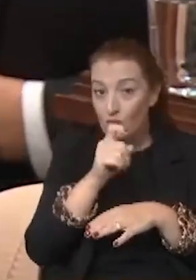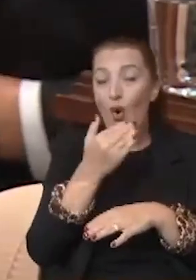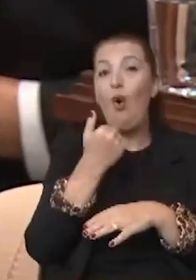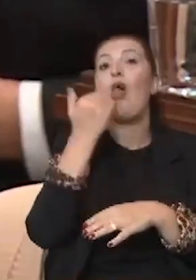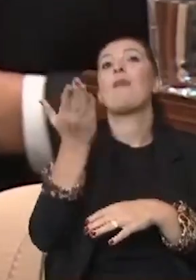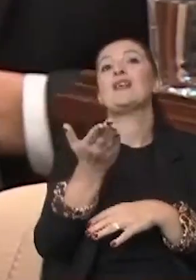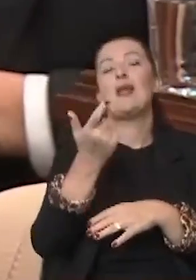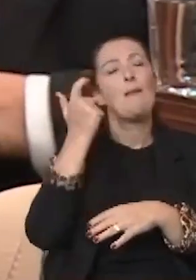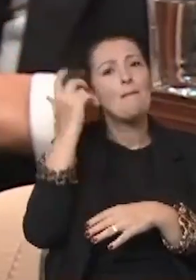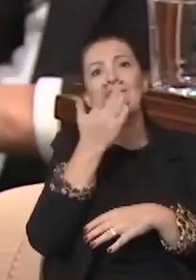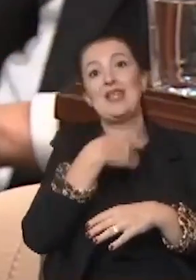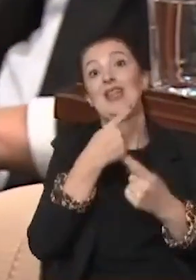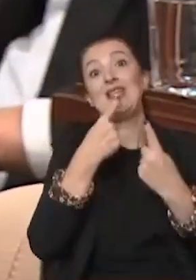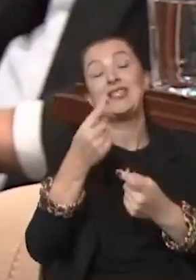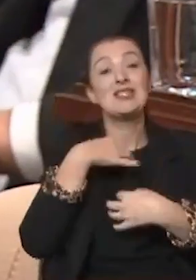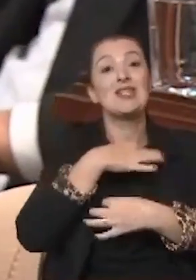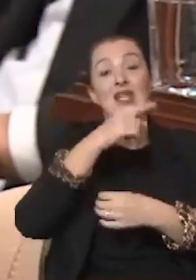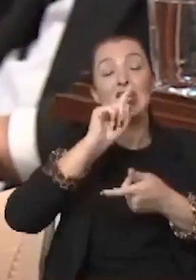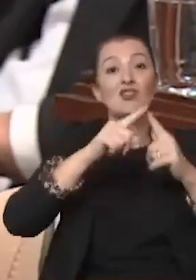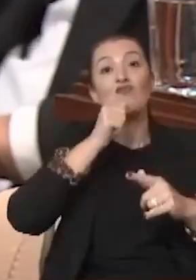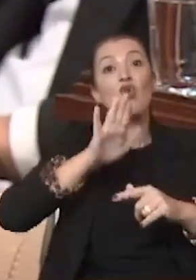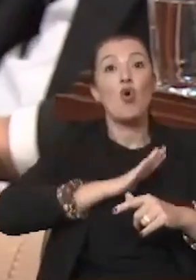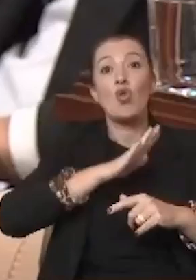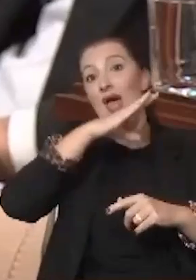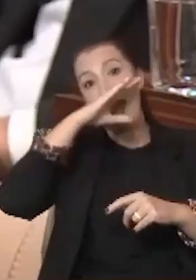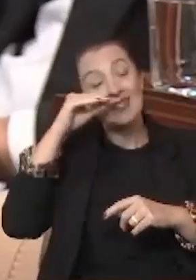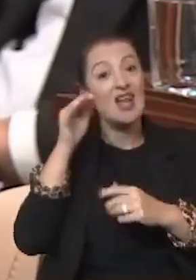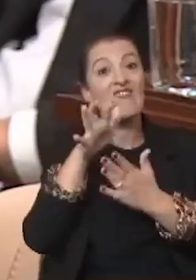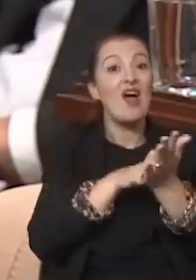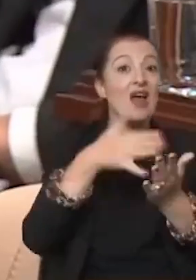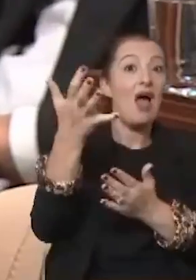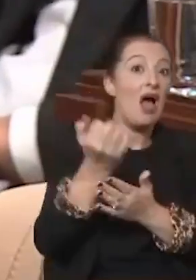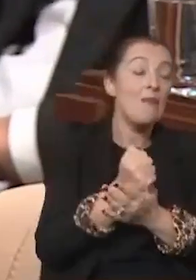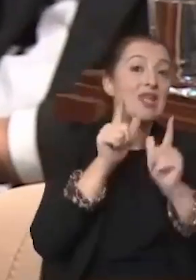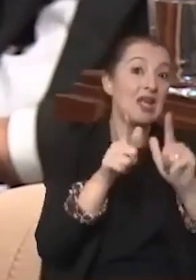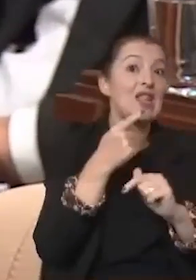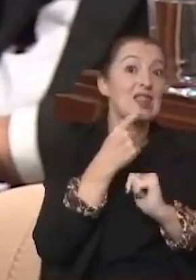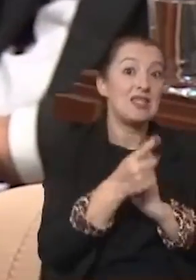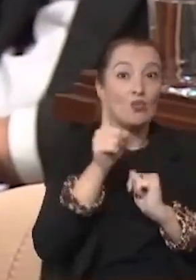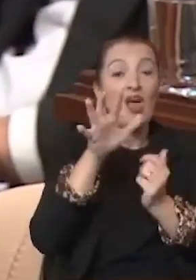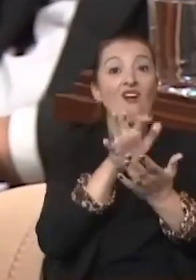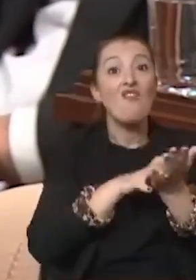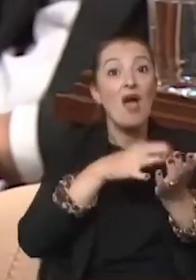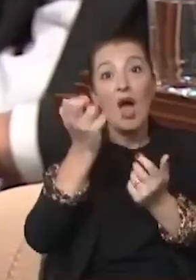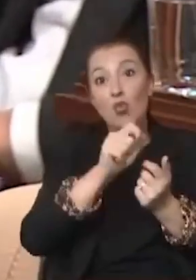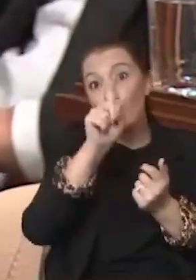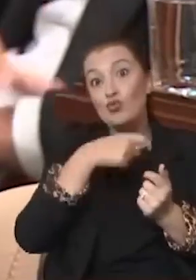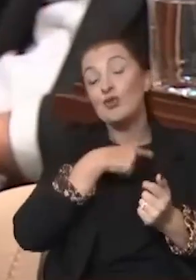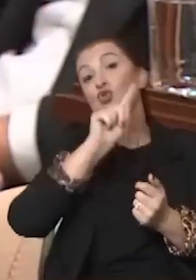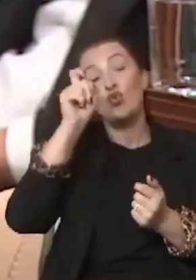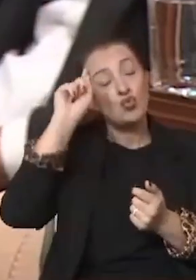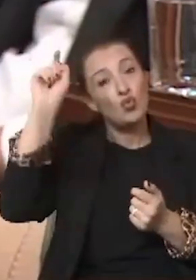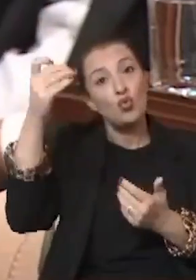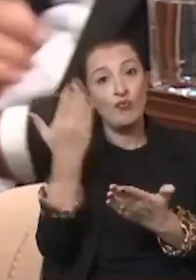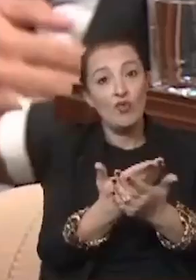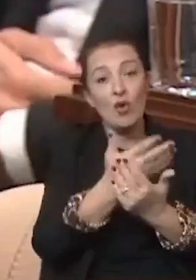Mesela deseydik ki Sayın Kılıçdaroğlu uyuşturucudan vergi alınması gerekir demişti. Bunlardan vergi alıyor musunuz diye soru önergesi